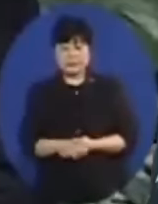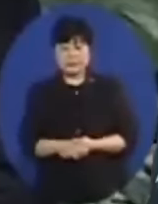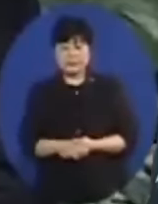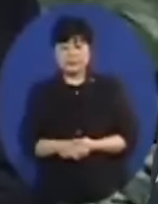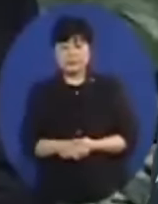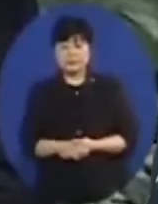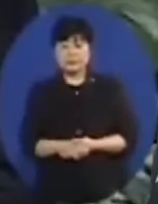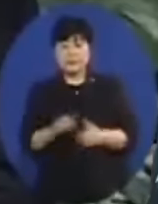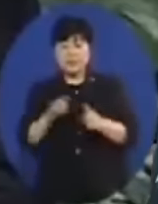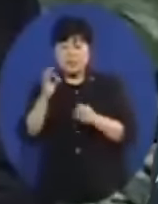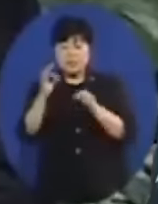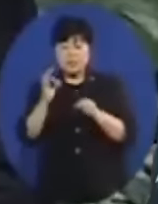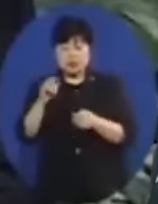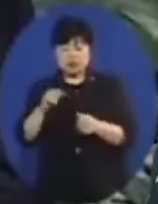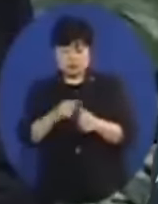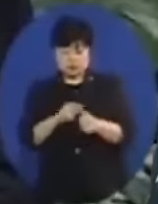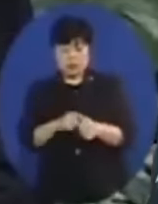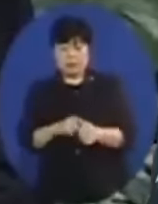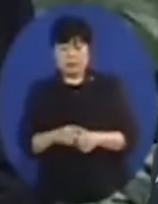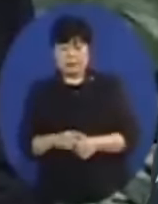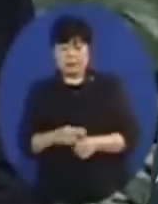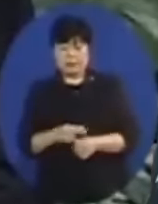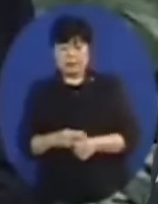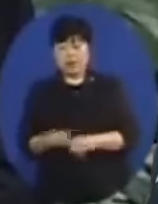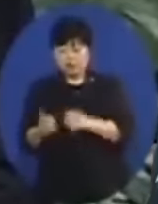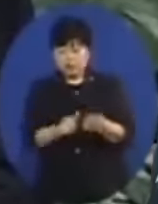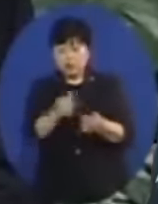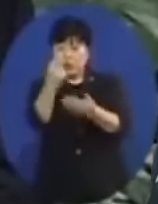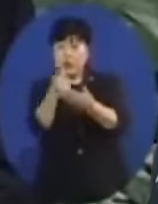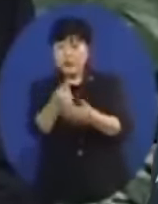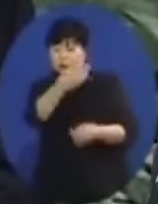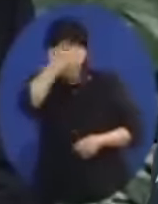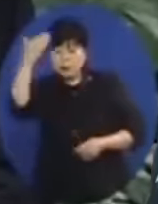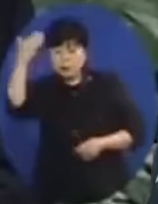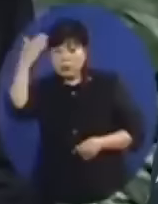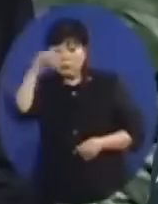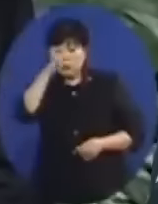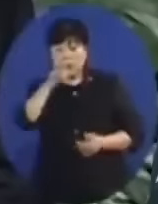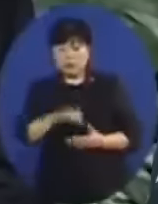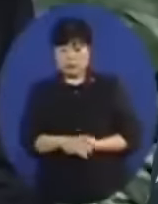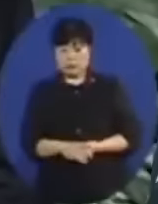뛰어가서 김구 선생이 알렸습니다. 당신을 죽이러 오는 한국